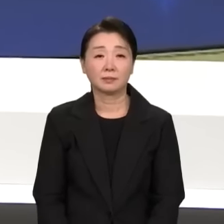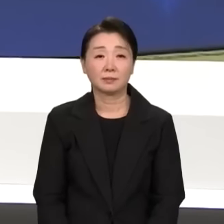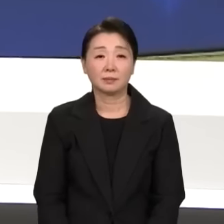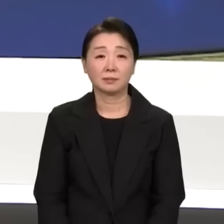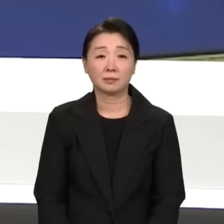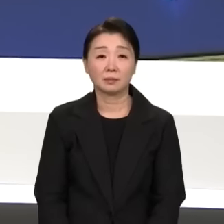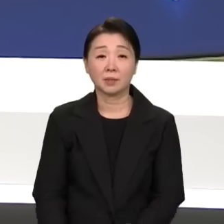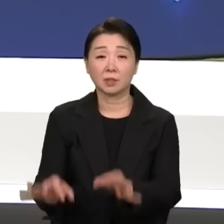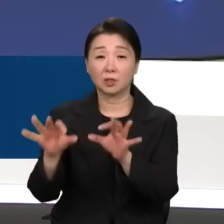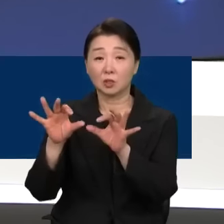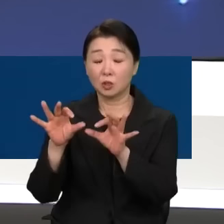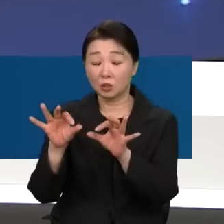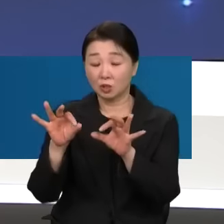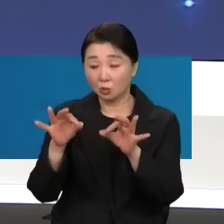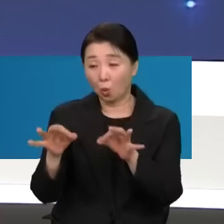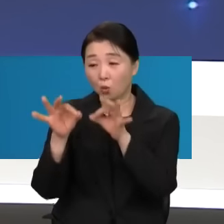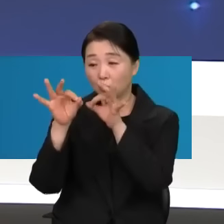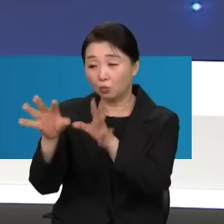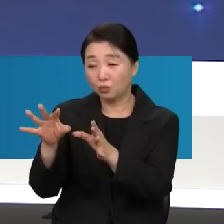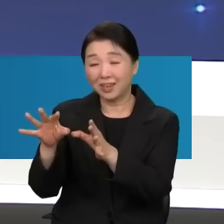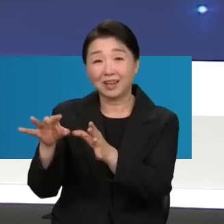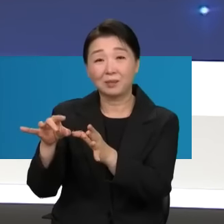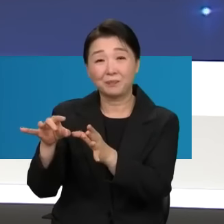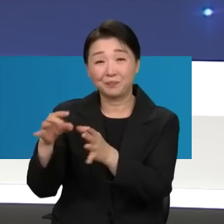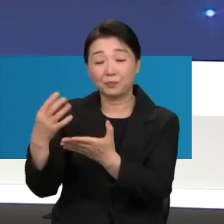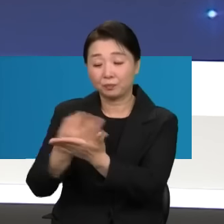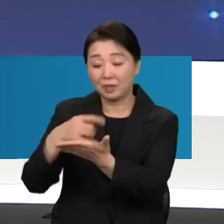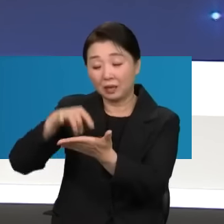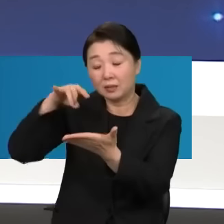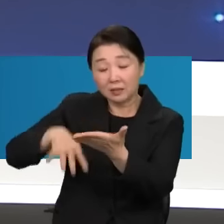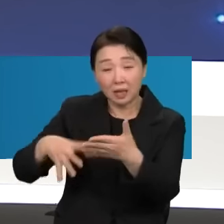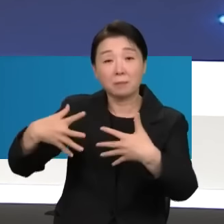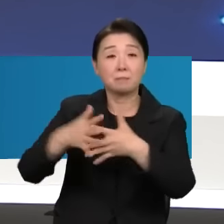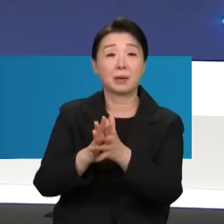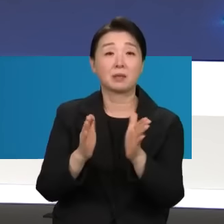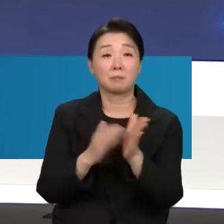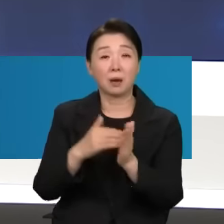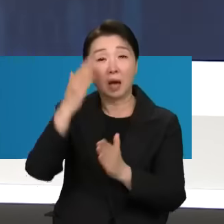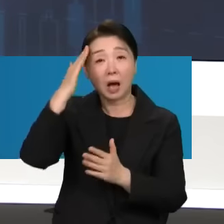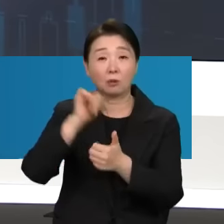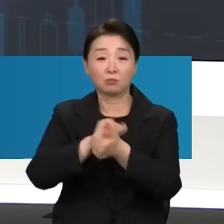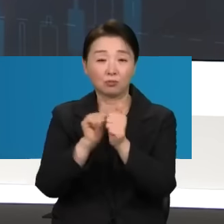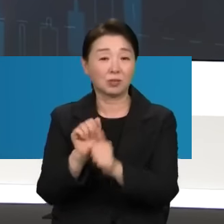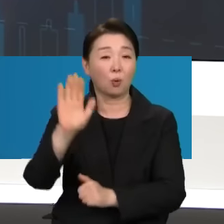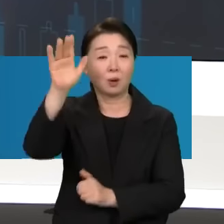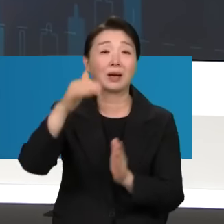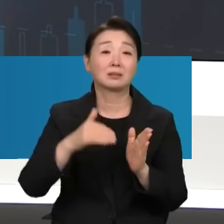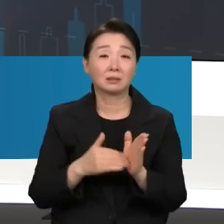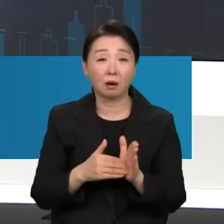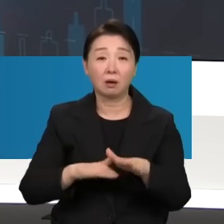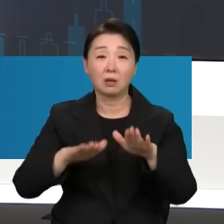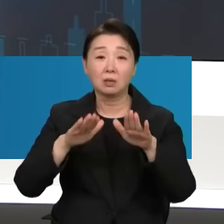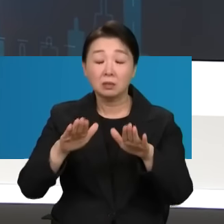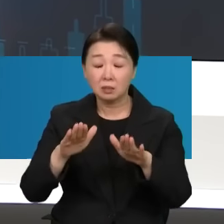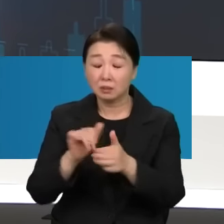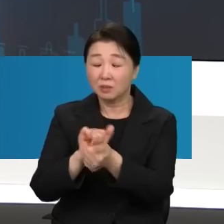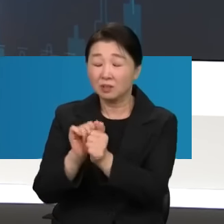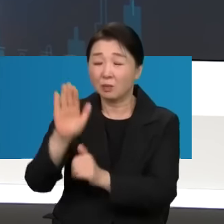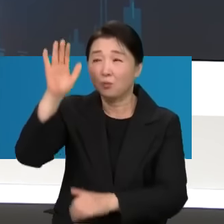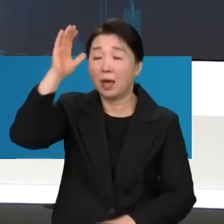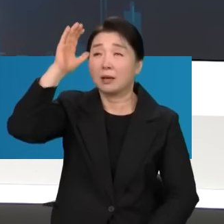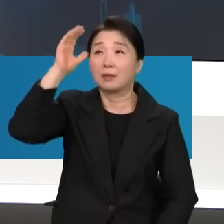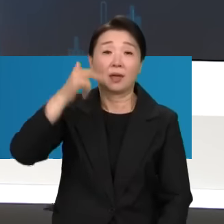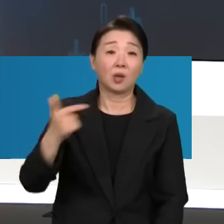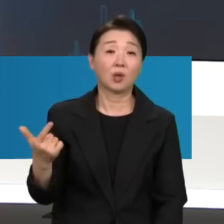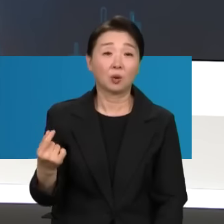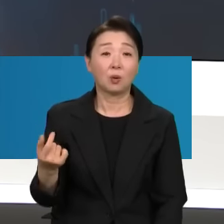금토가 사실상 폐지 수순을 받게 되자 오늘 국내 증시는 일제히 올랐습니다 당장 증시 부양 기대는